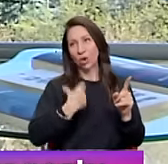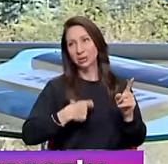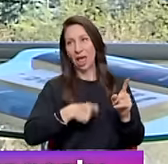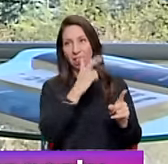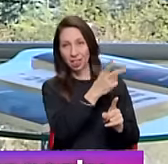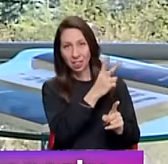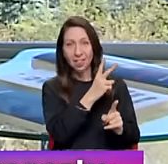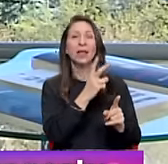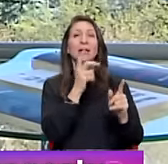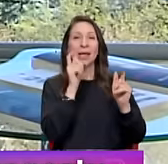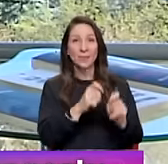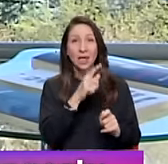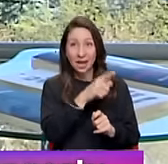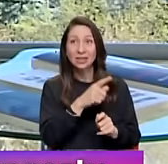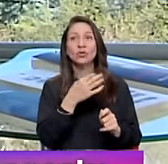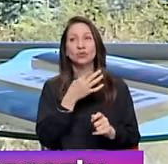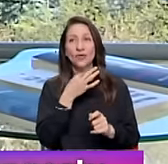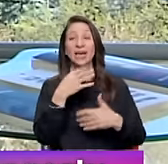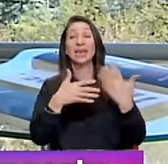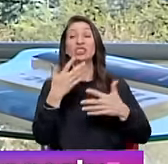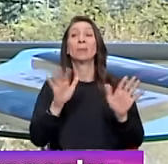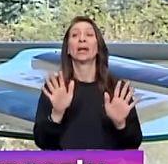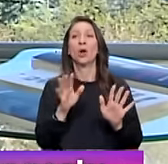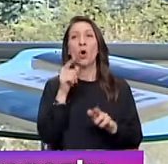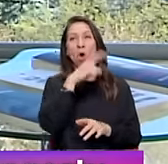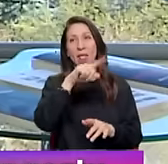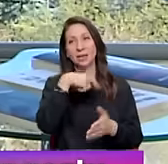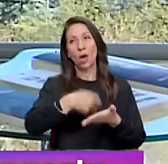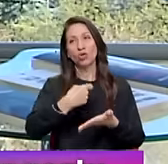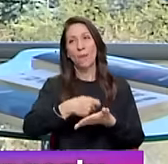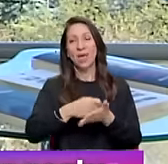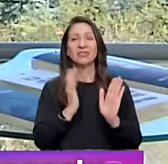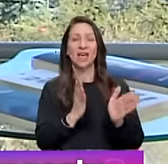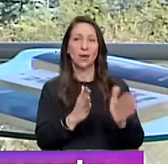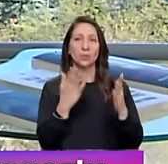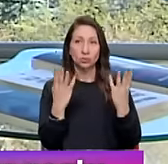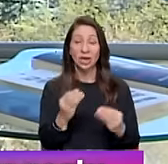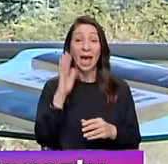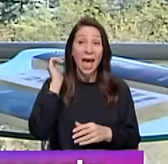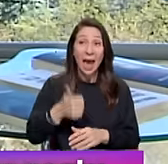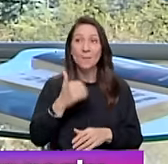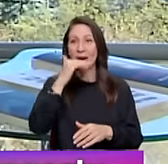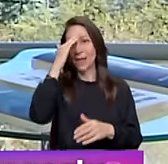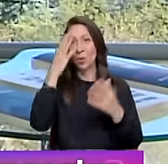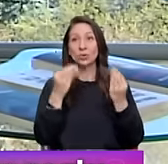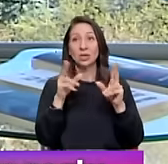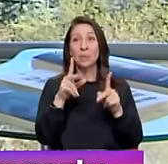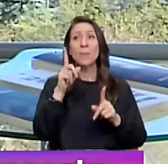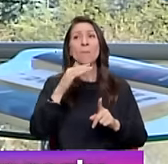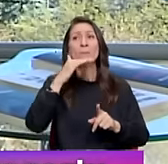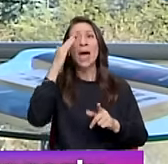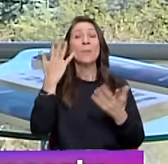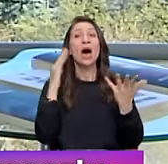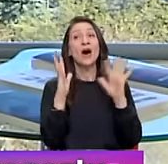işlet devret modeliyle yapılanlarla lütfen karıştırmayın. Oralarda ödemeler devam edecek. Her bayram olduğu gibi. Bir bayram